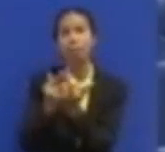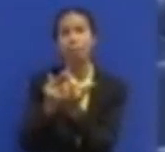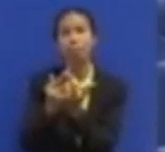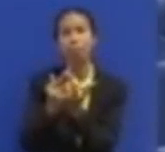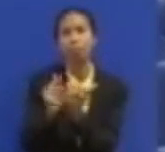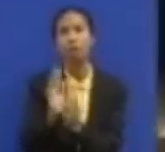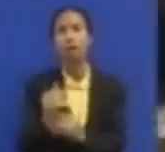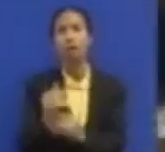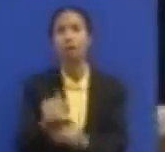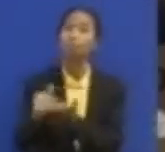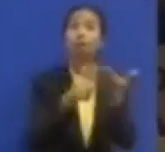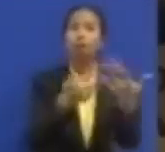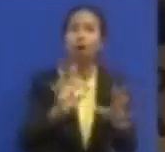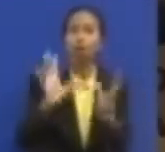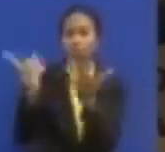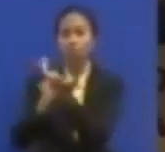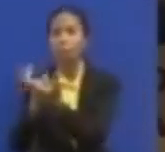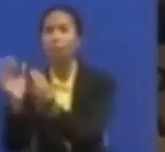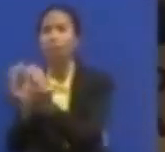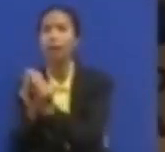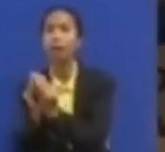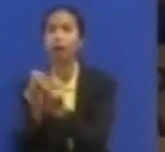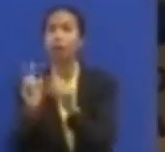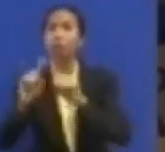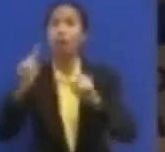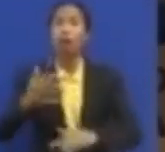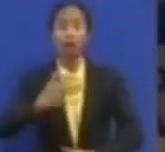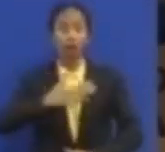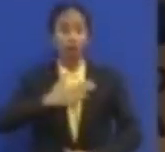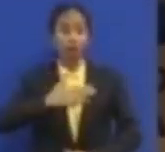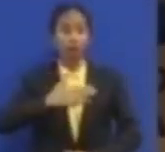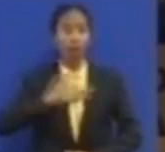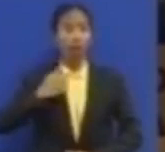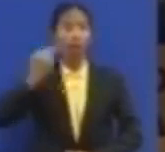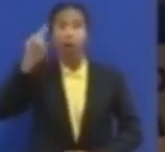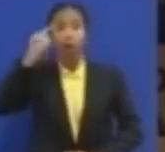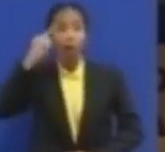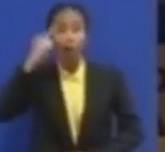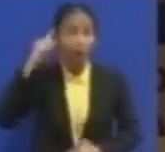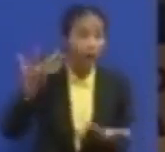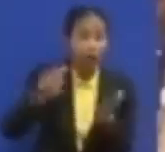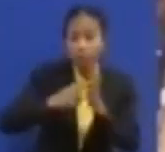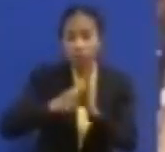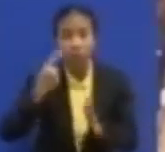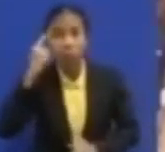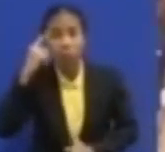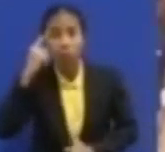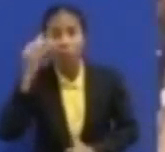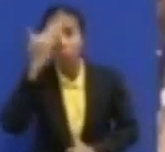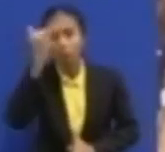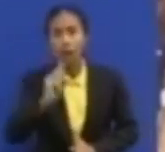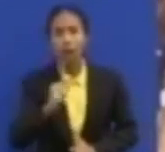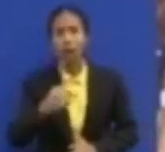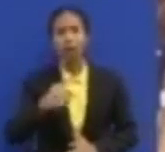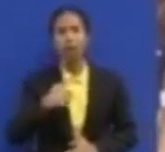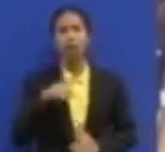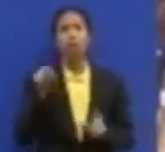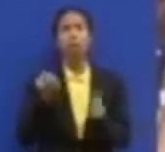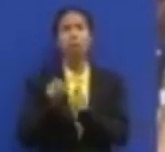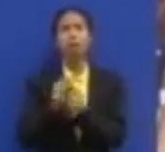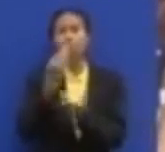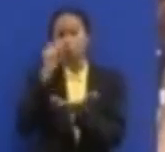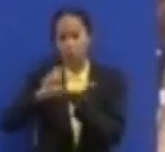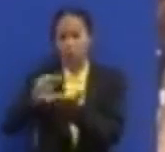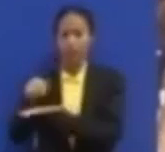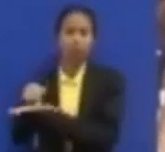เสนอแล้วก็ลงมติพวกผมไม่รู้เลยครับเพราะผมมาตามระเบียบวาระที่สภาเชิญให้มาประชุ